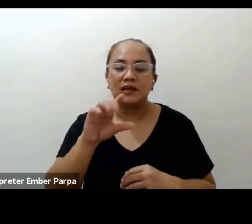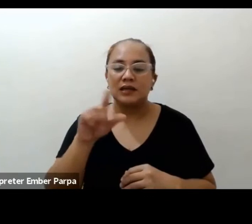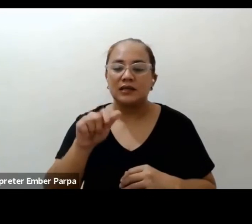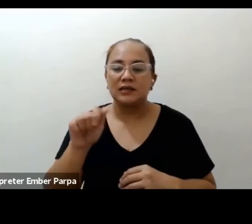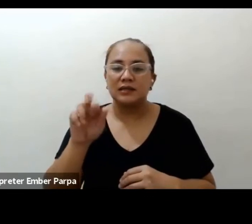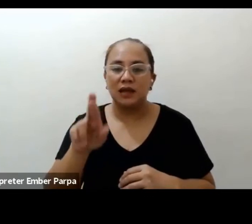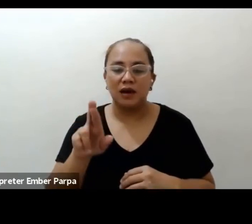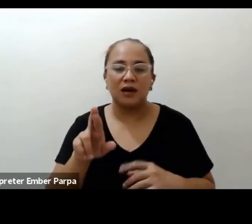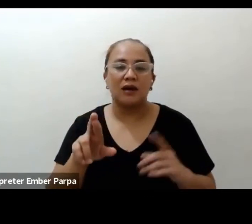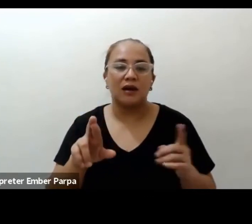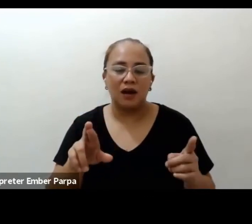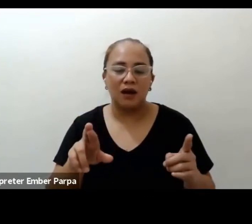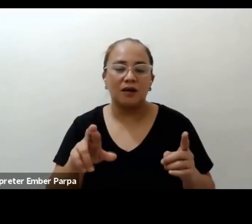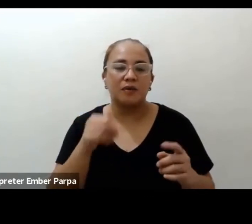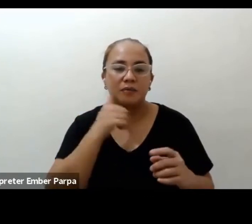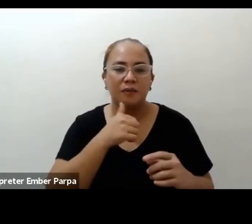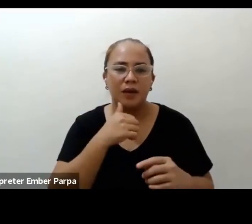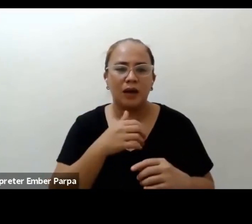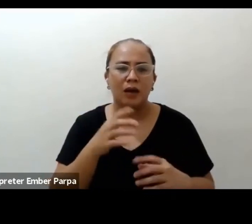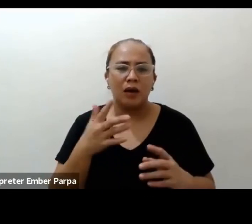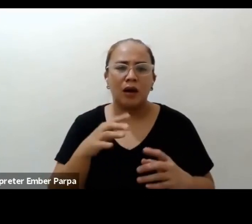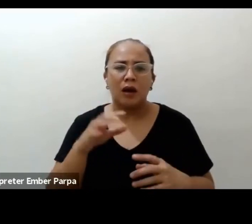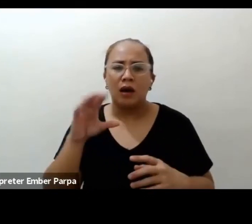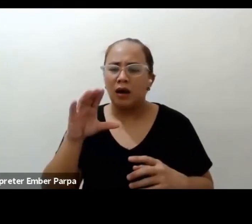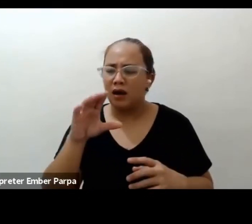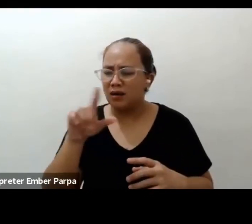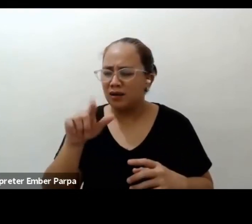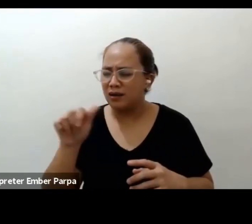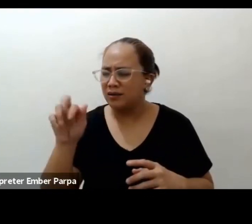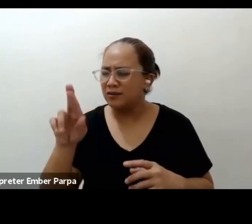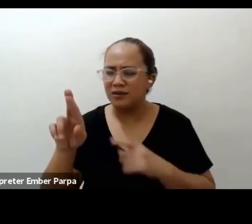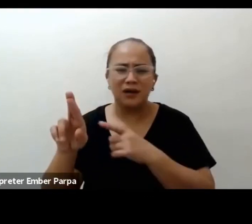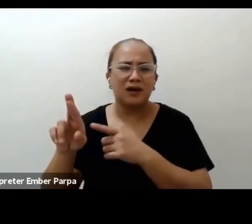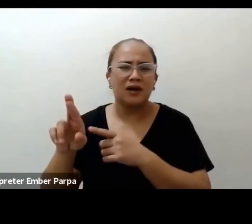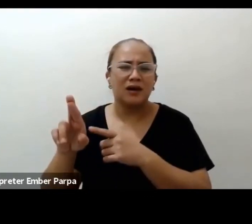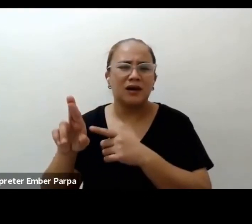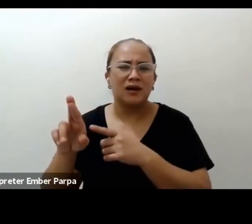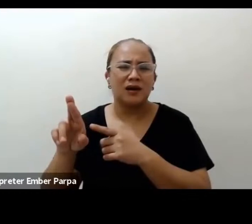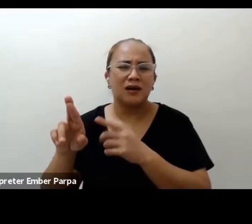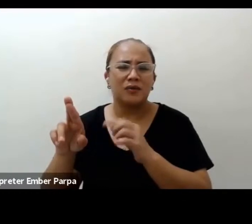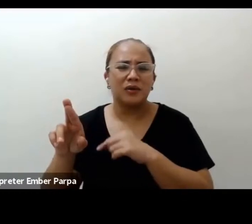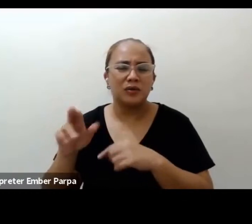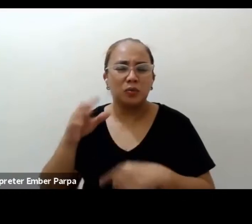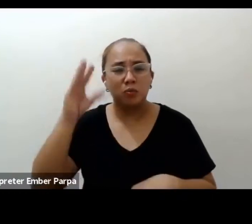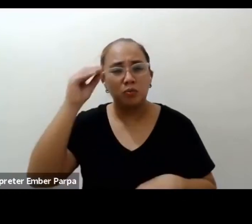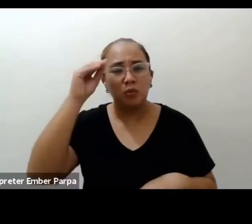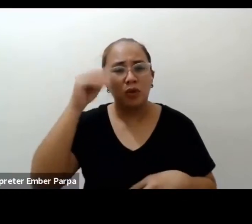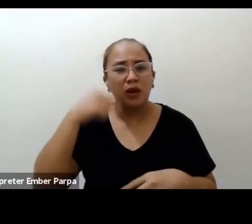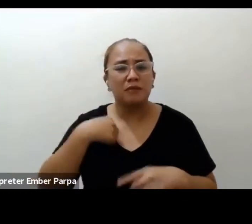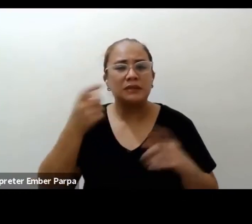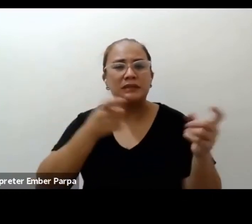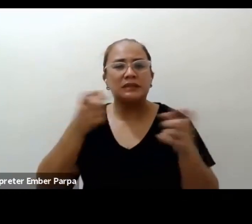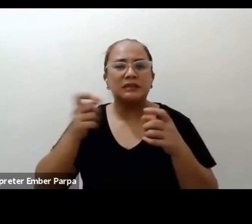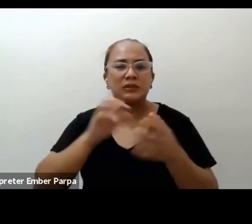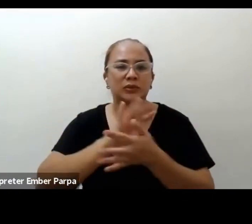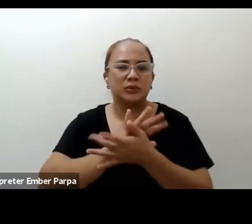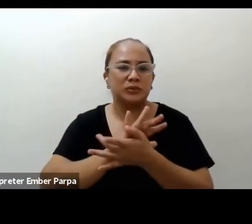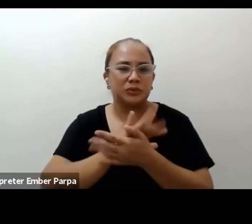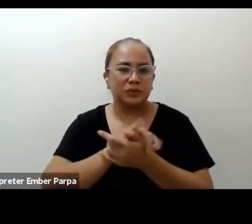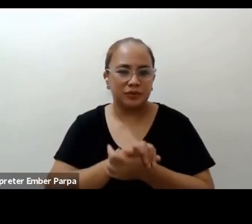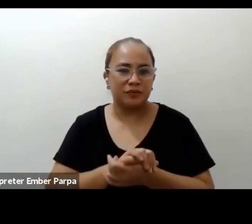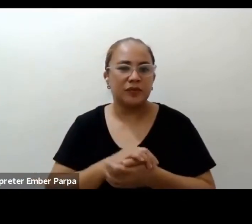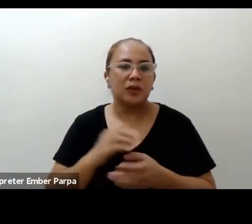managers. Anong alam ng mga tao sa SAR-SAR na yan? Tama nga. Ang mga lalaki kasi ang may hawak sa COVID, kaya